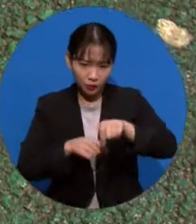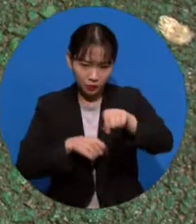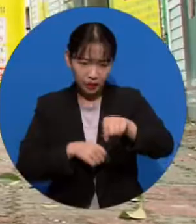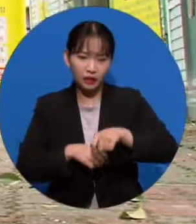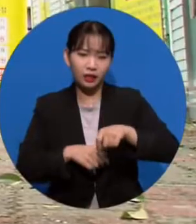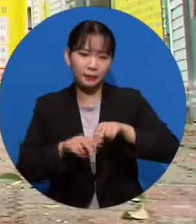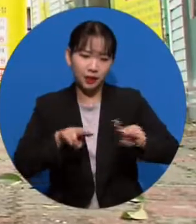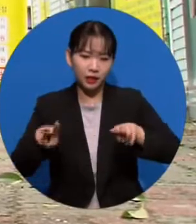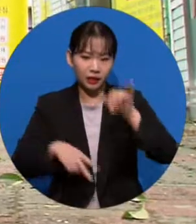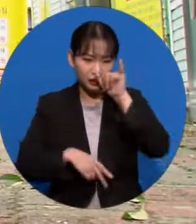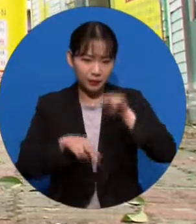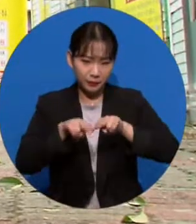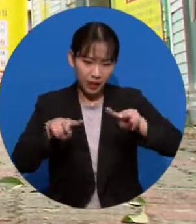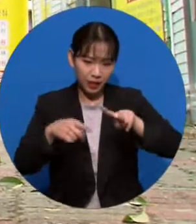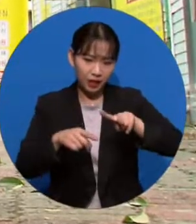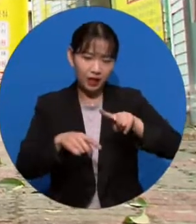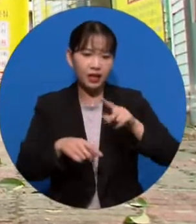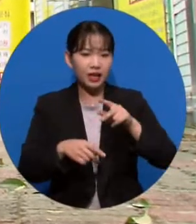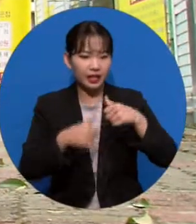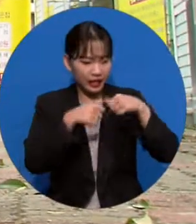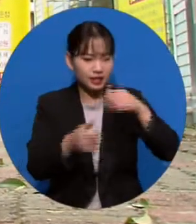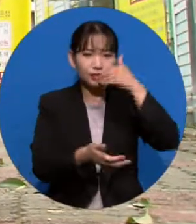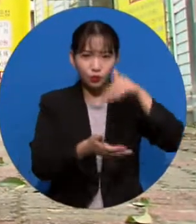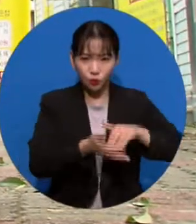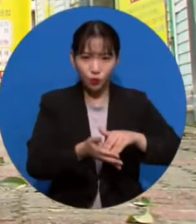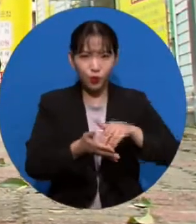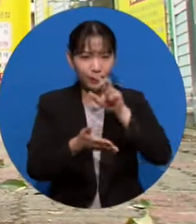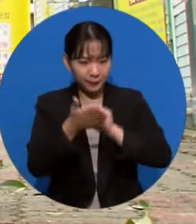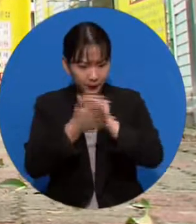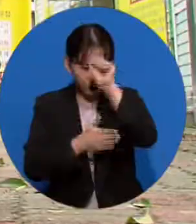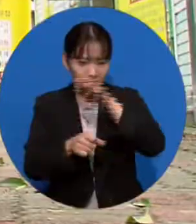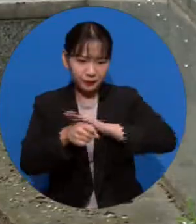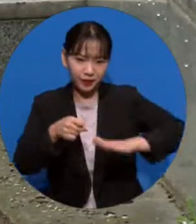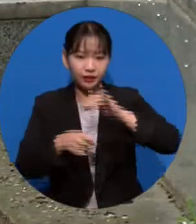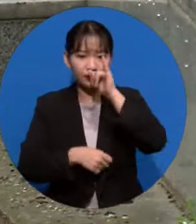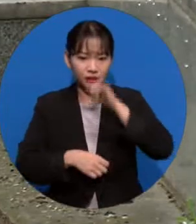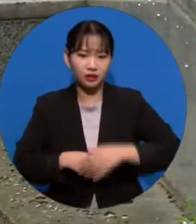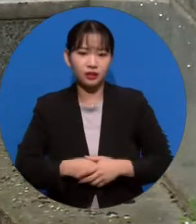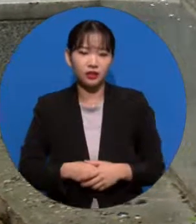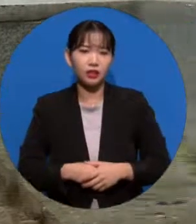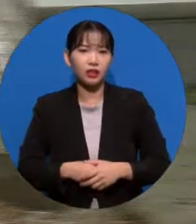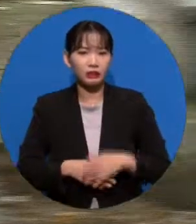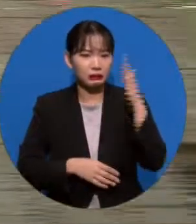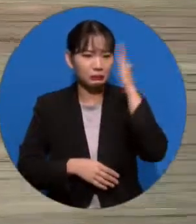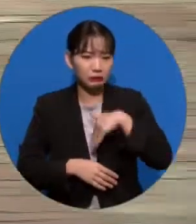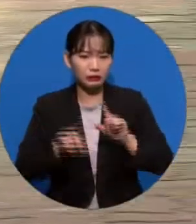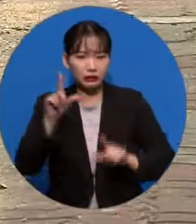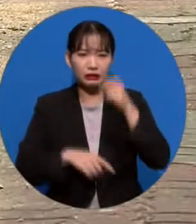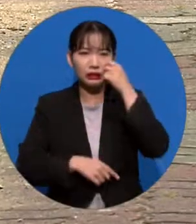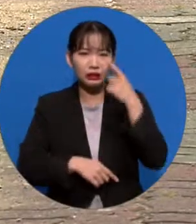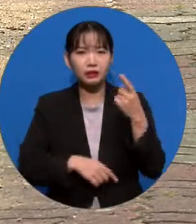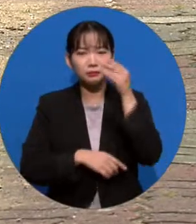있습니다. 빈틈 메우기에는 깨진 경계석과 폐콘크리트가 들어가 있습니다. 누더기 상태로 한